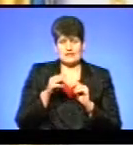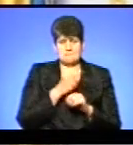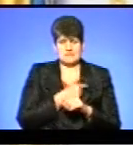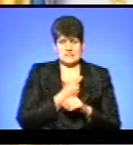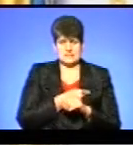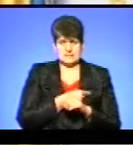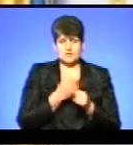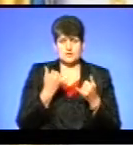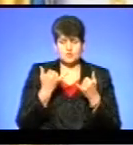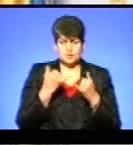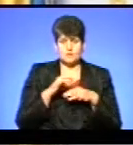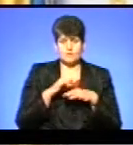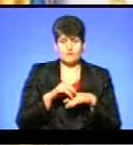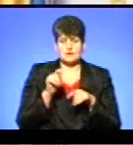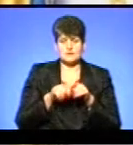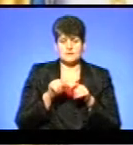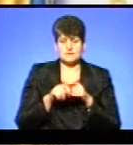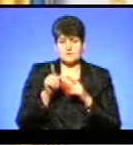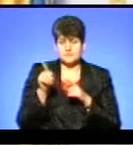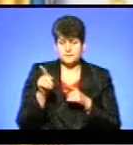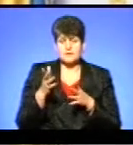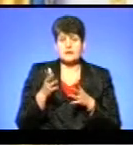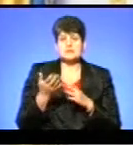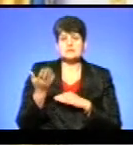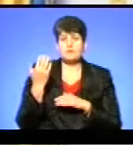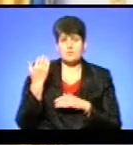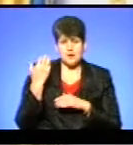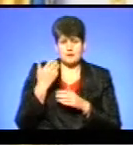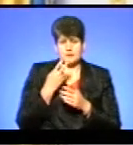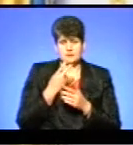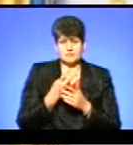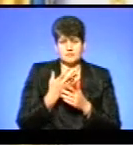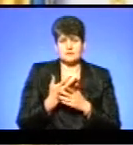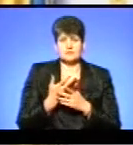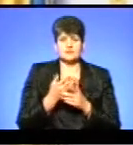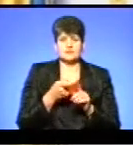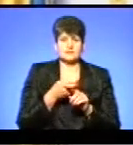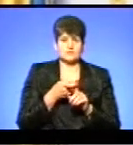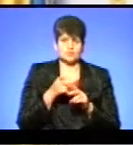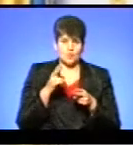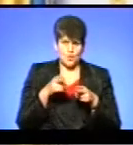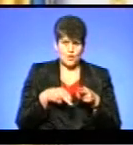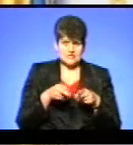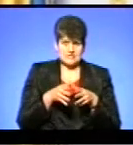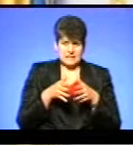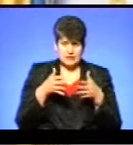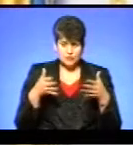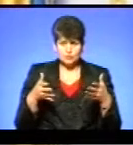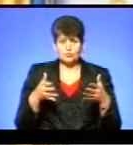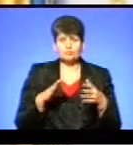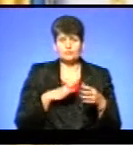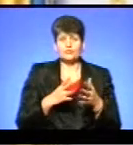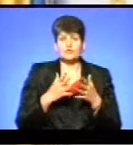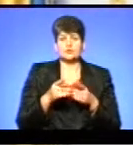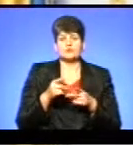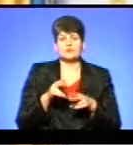Сьогодні проводяться його дослідження. За попередніми даними, внаслідок патологоанатомічного розстану, встановлено, що